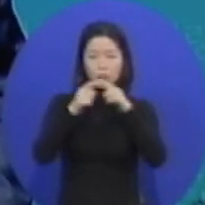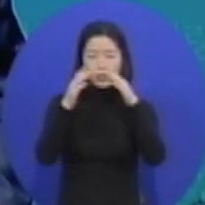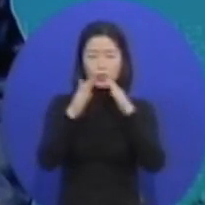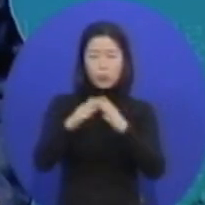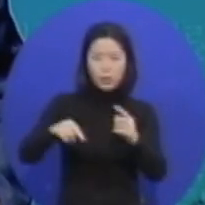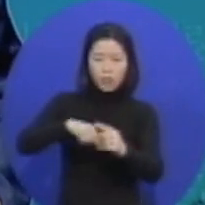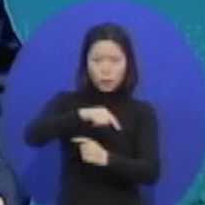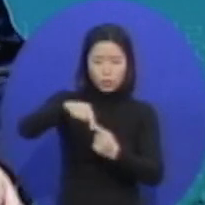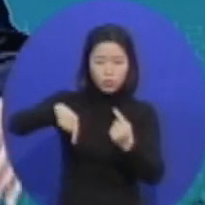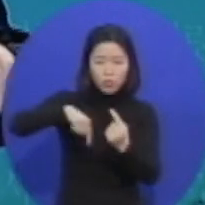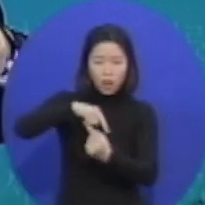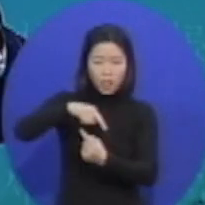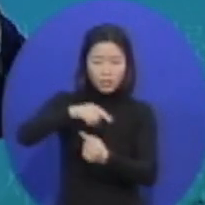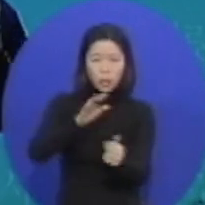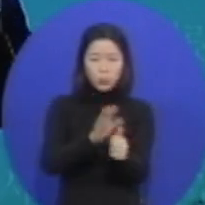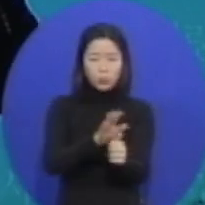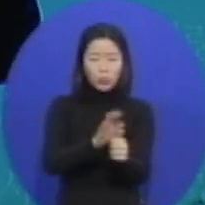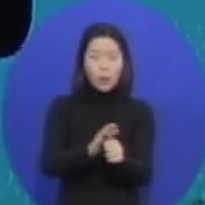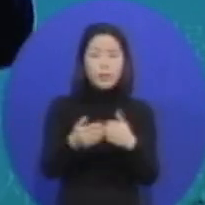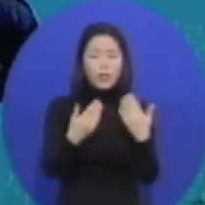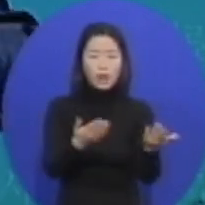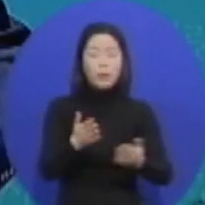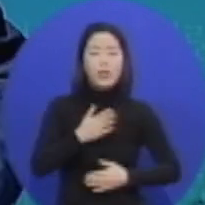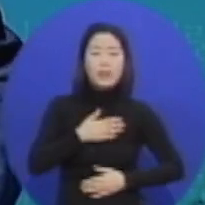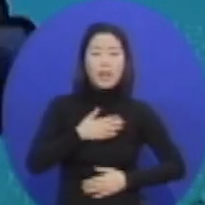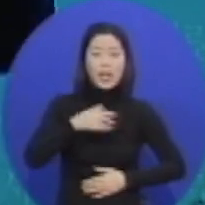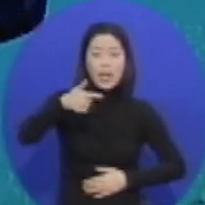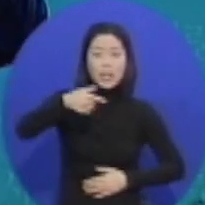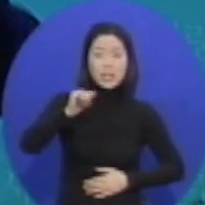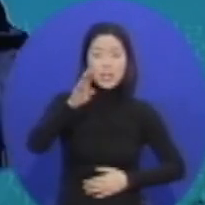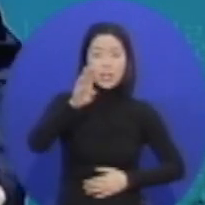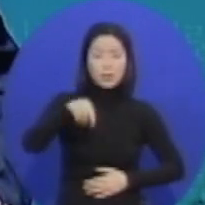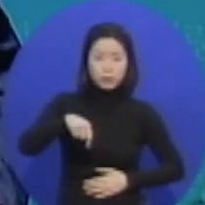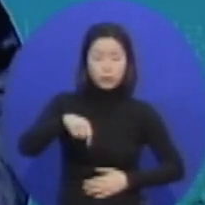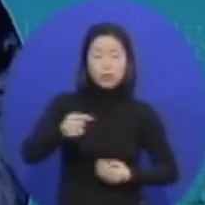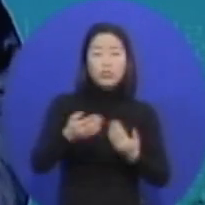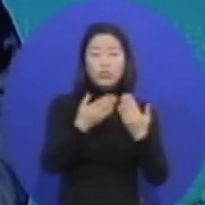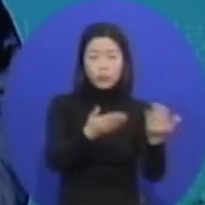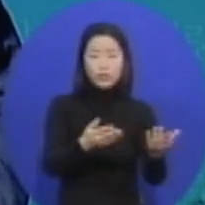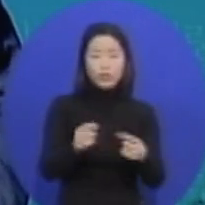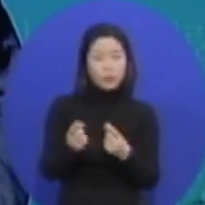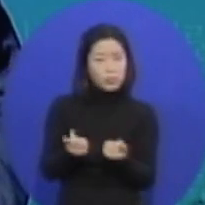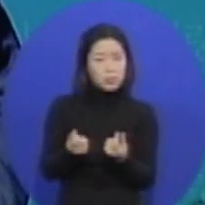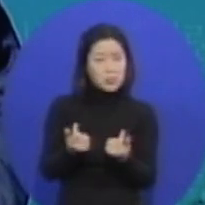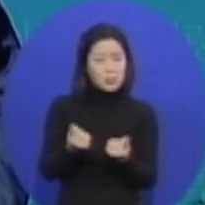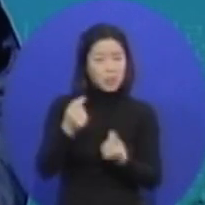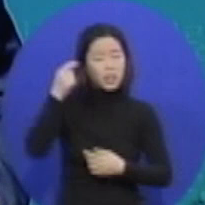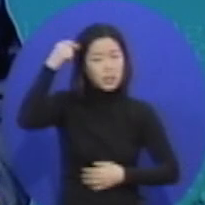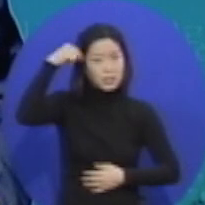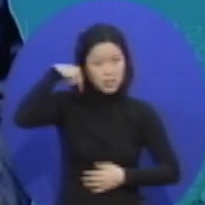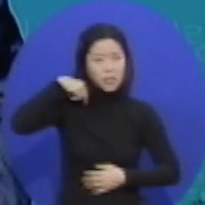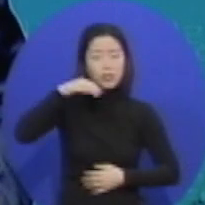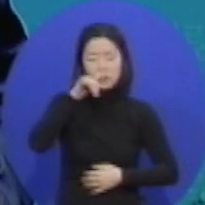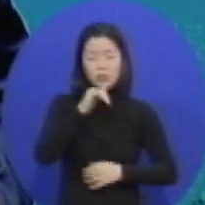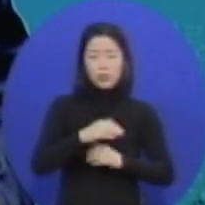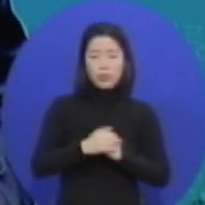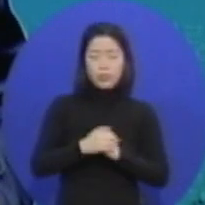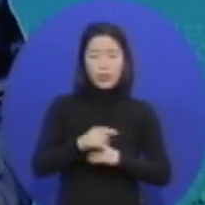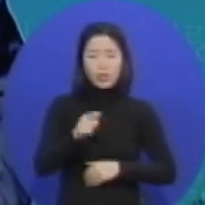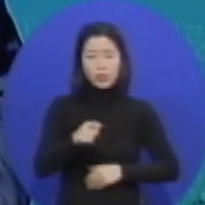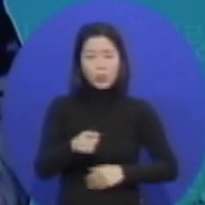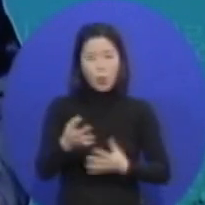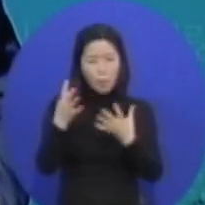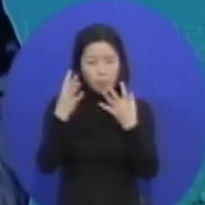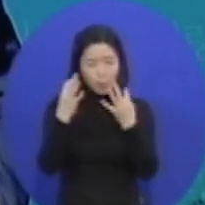도움이 되라고 내가 좀 기부금을 내는 거나 비슷한 개념으로 생각하는 겁니다 그러니 그걸 많이 내라